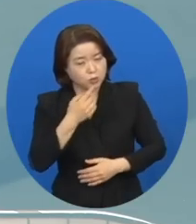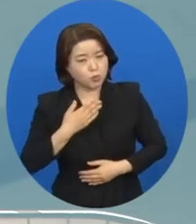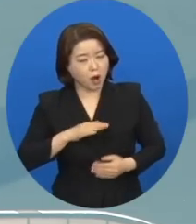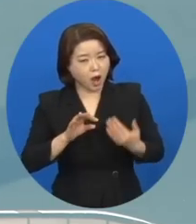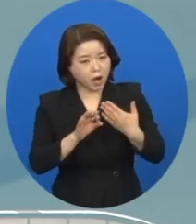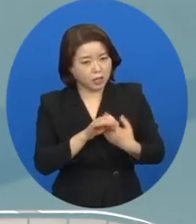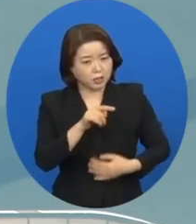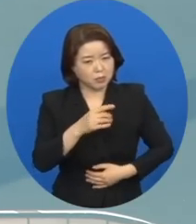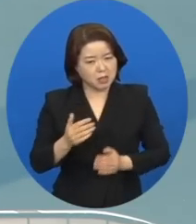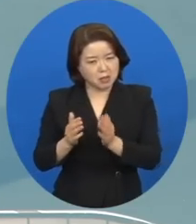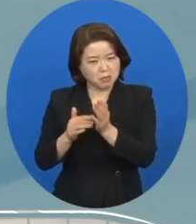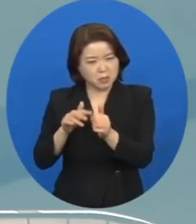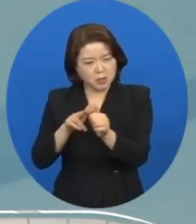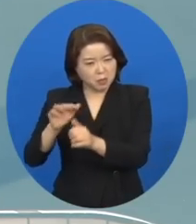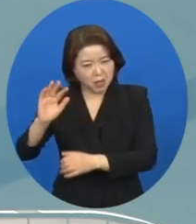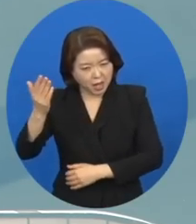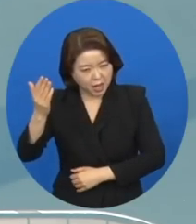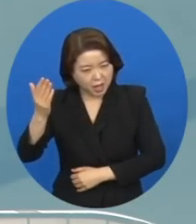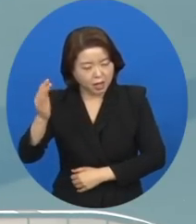내가 그랬겠나,